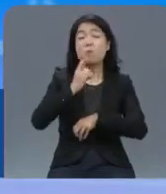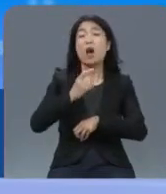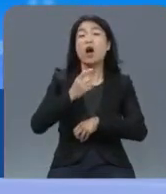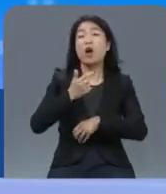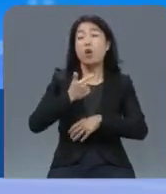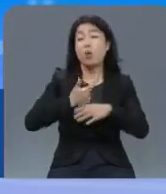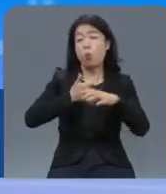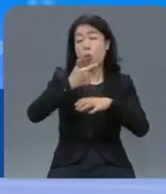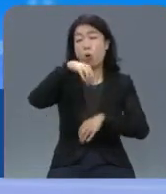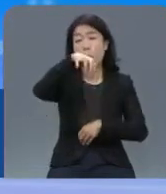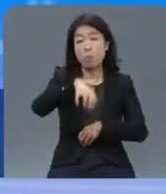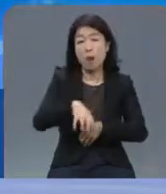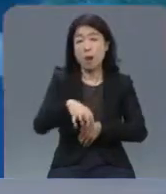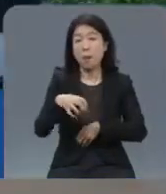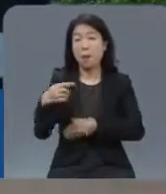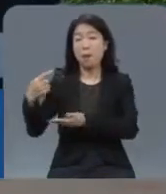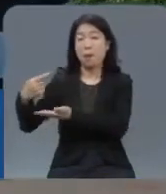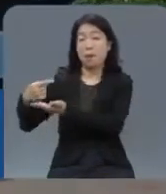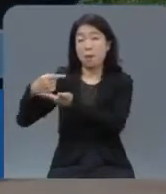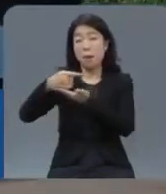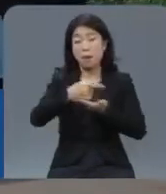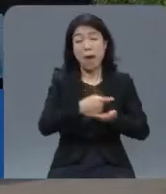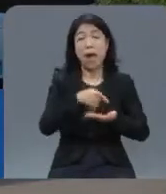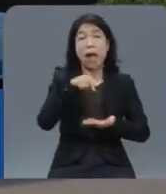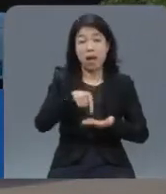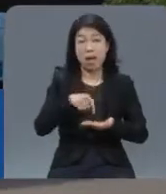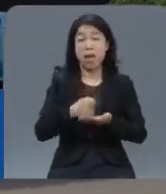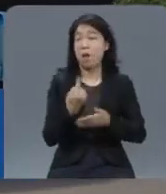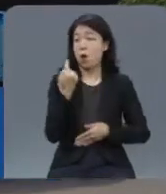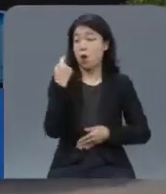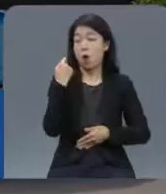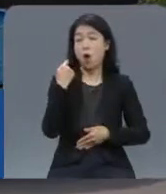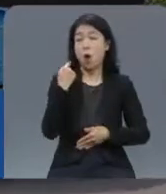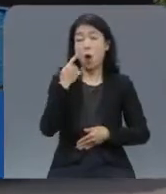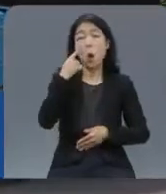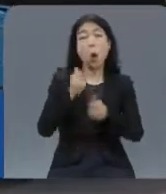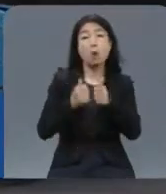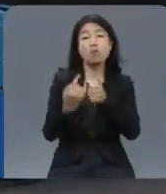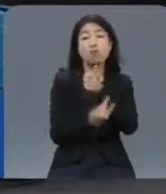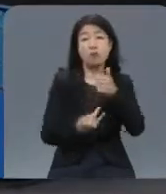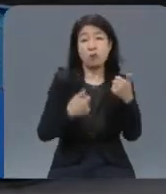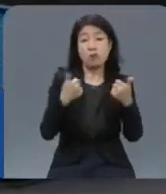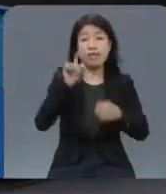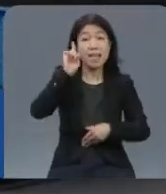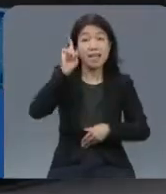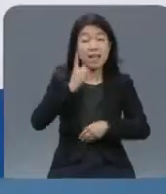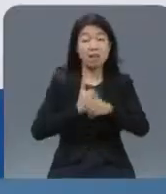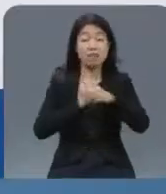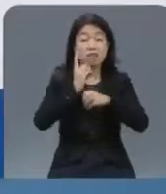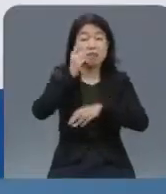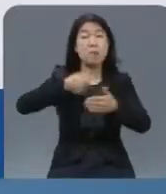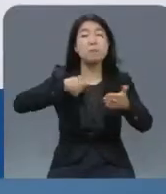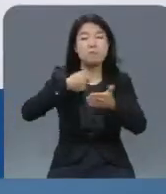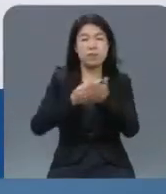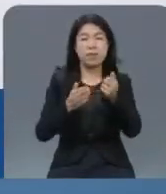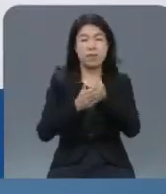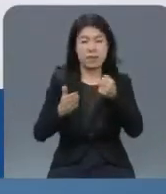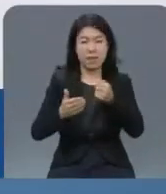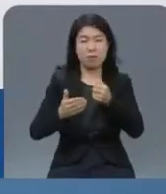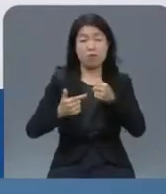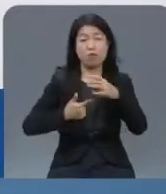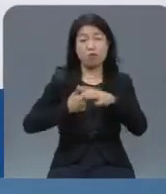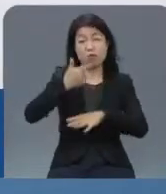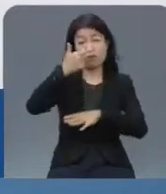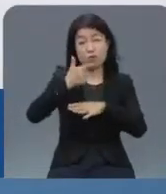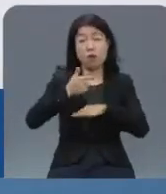우주센터에서 발사대 로 옮겨졌습니다 어제 열린 비행 시험 위원회에서 내일 발사가 결정됨에 따라 물의 호는 오늘오전